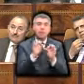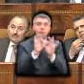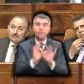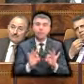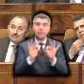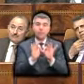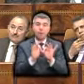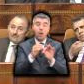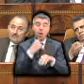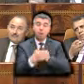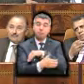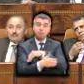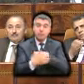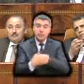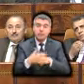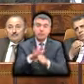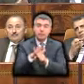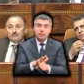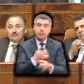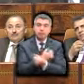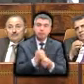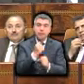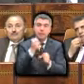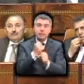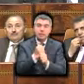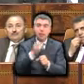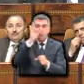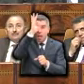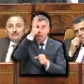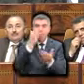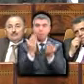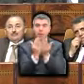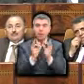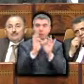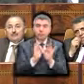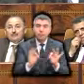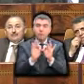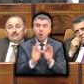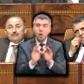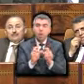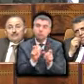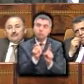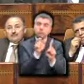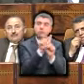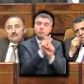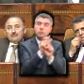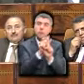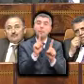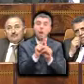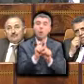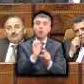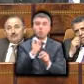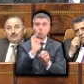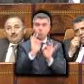الفقر، نقضيو على الهشاشة والبطالة والجهل والأمية، وخصنا نحميو الأطفال، عندهم حقوق